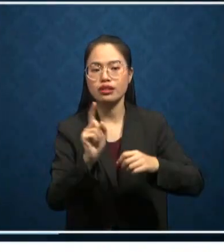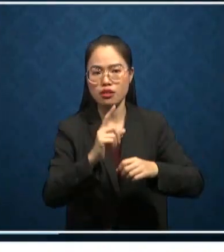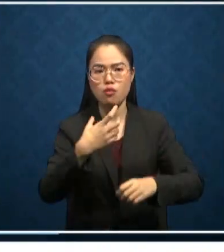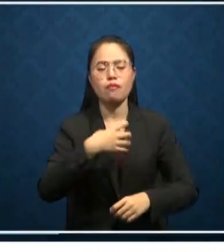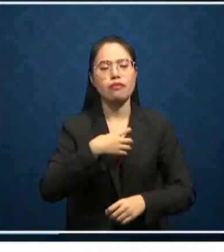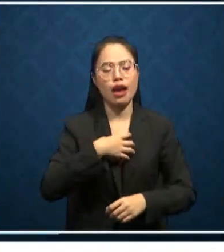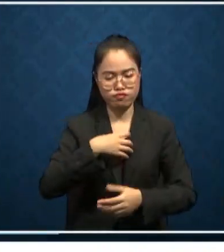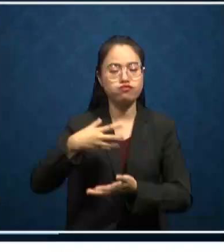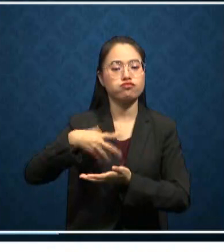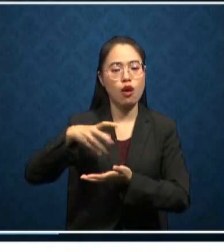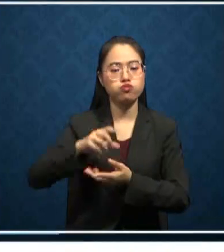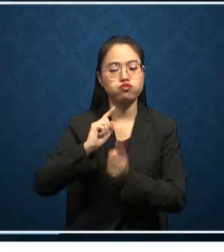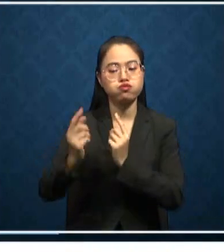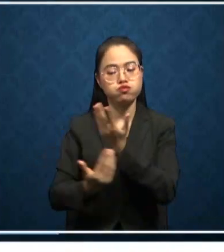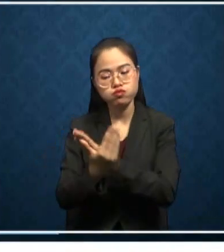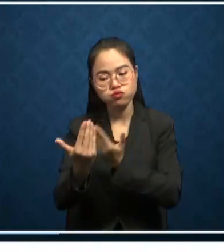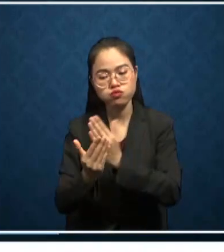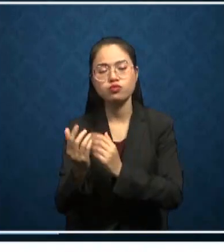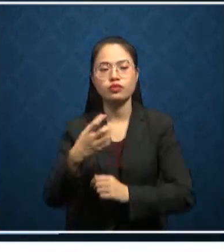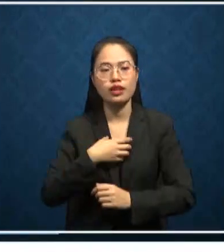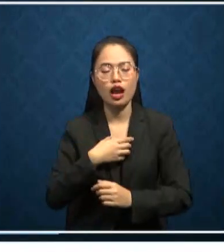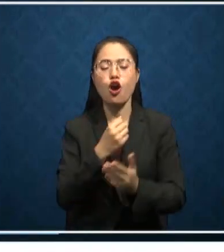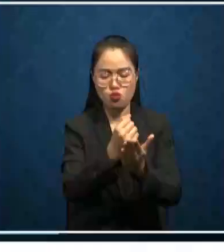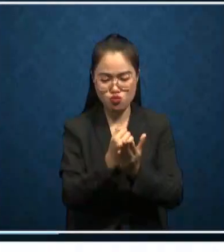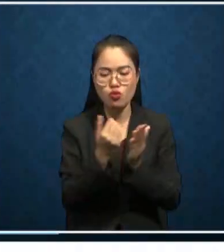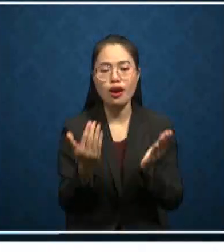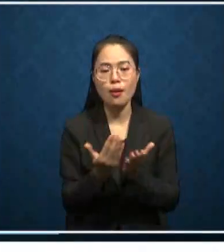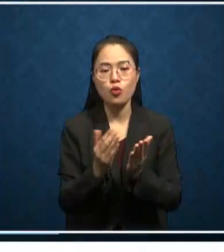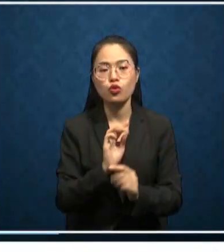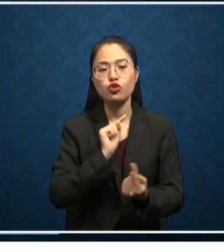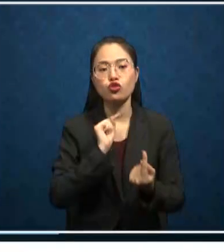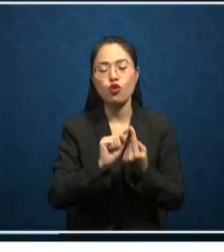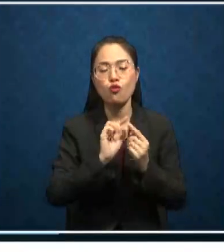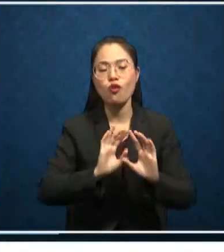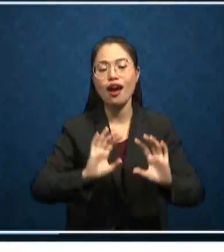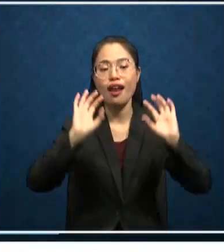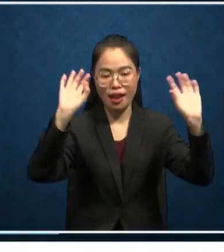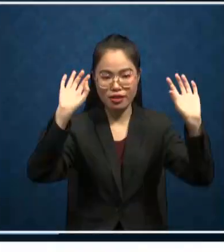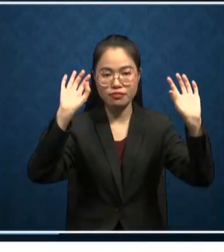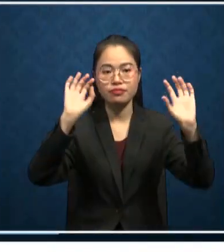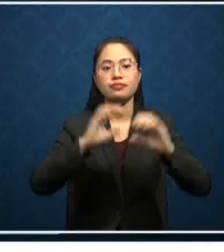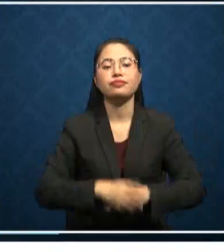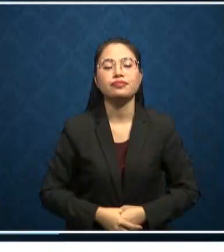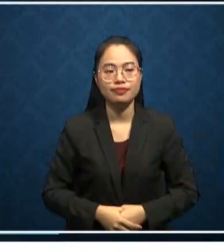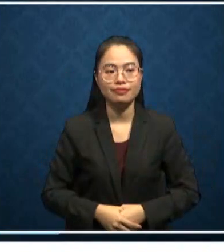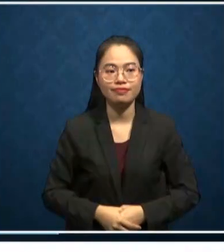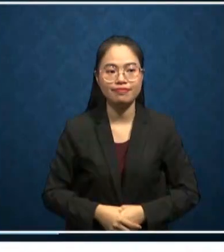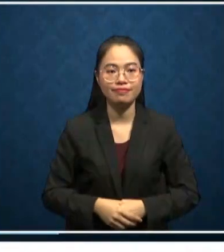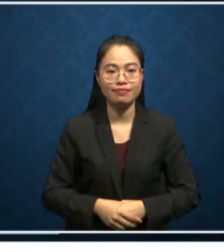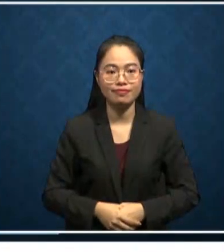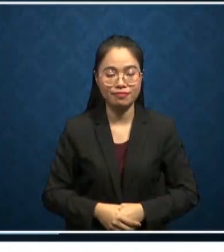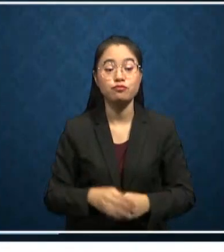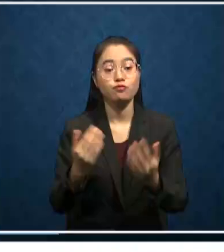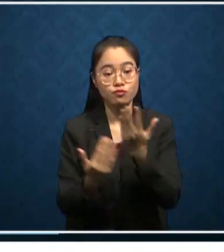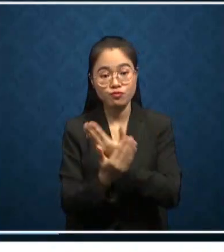จะนำมาหารือแล้วก็เพื่อขอรับการสนับสนุนจากรัฐบาลในส่วนที่เกี่ยวข้องนะครับเอ่อเรื่องที่จะหา